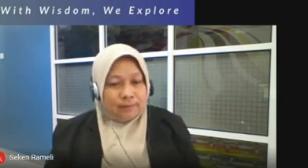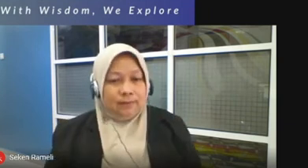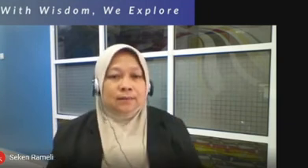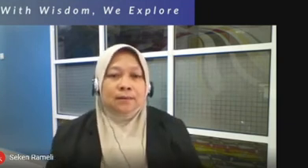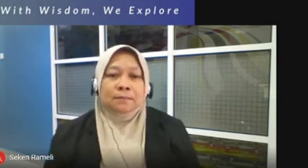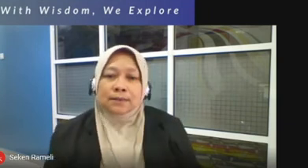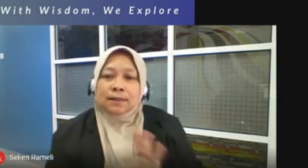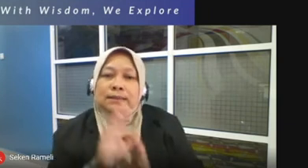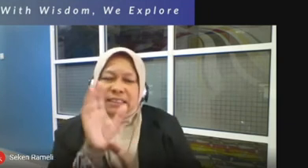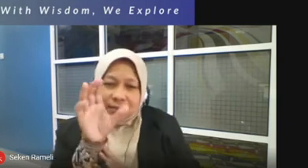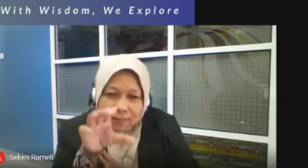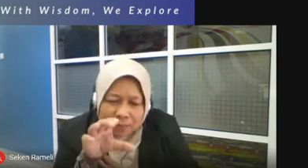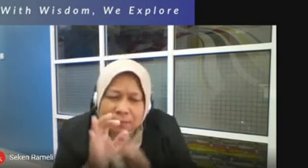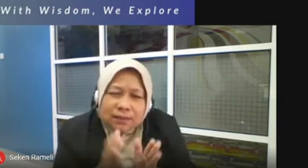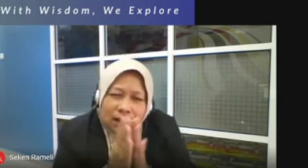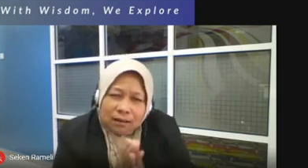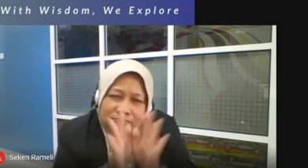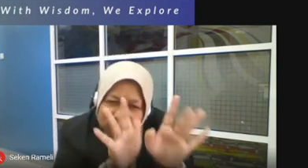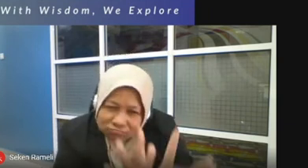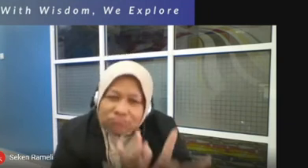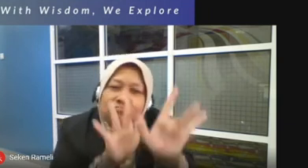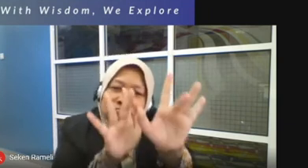menjadi sedikit bongkok. Sebab apa? Kita nak